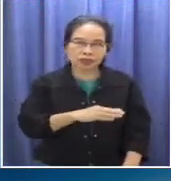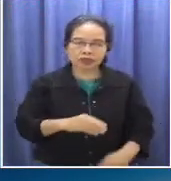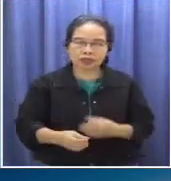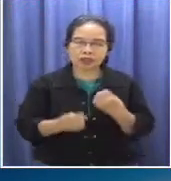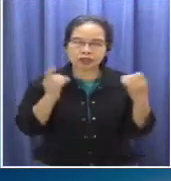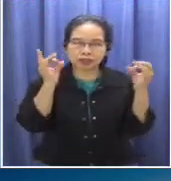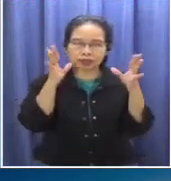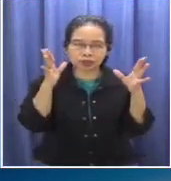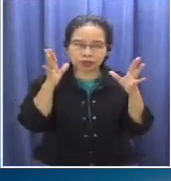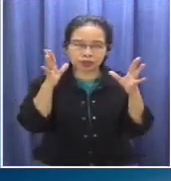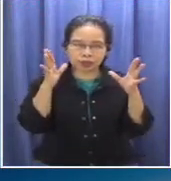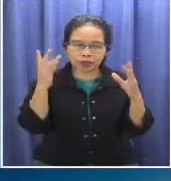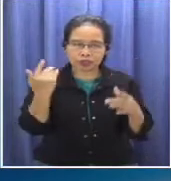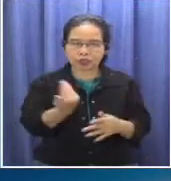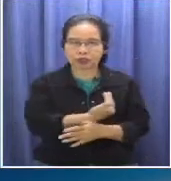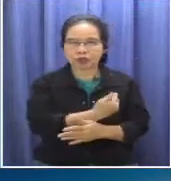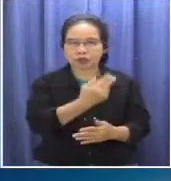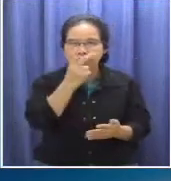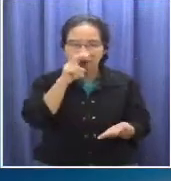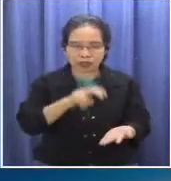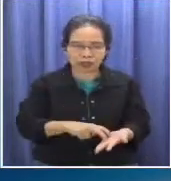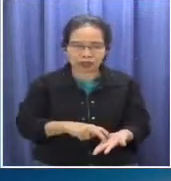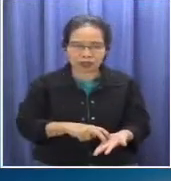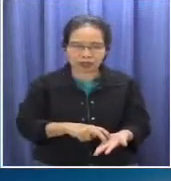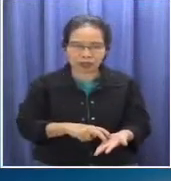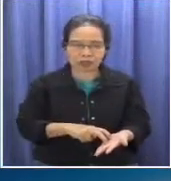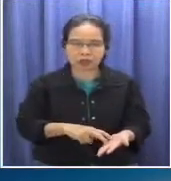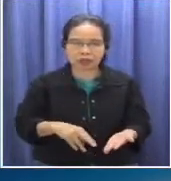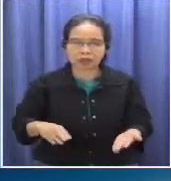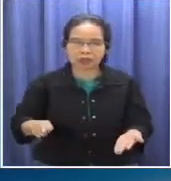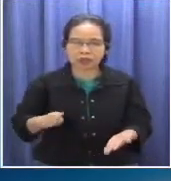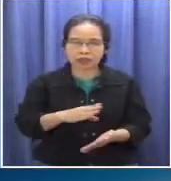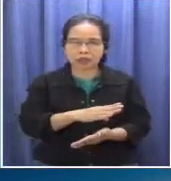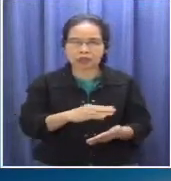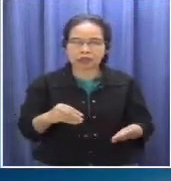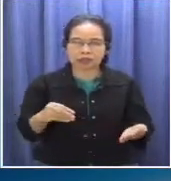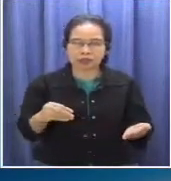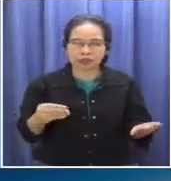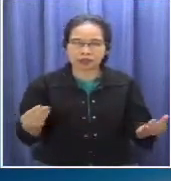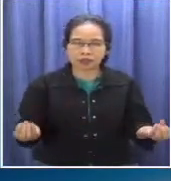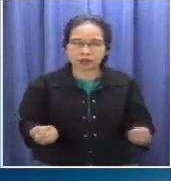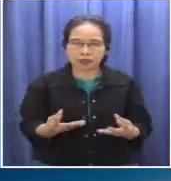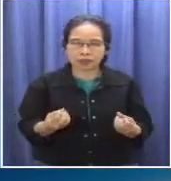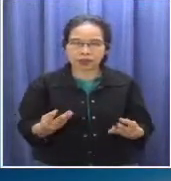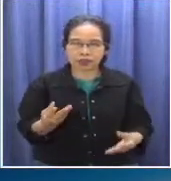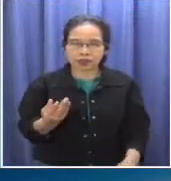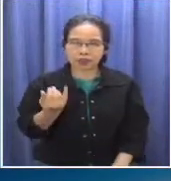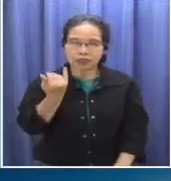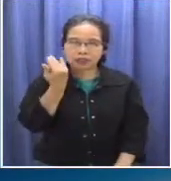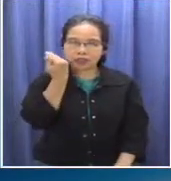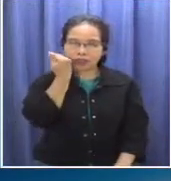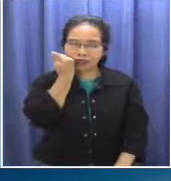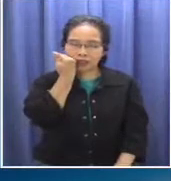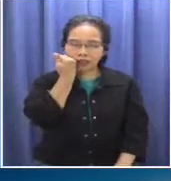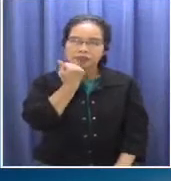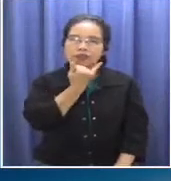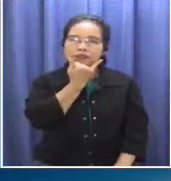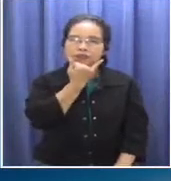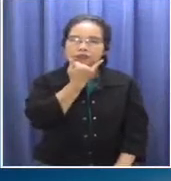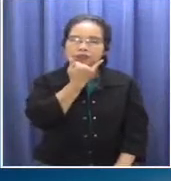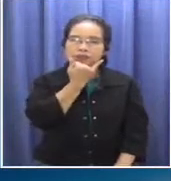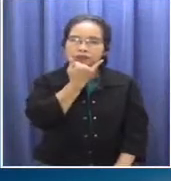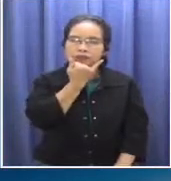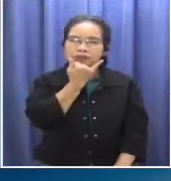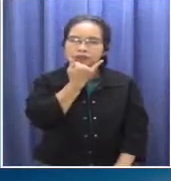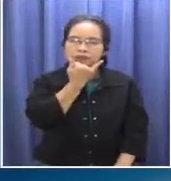panganib naming nasasaksihan ay bunga ng marami naming pagkukulang, ng